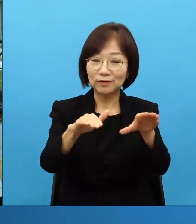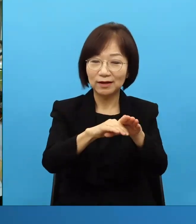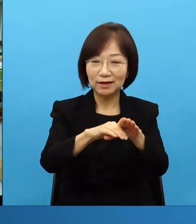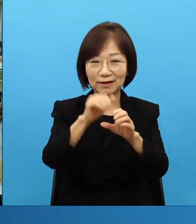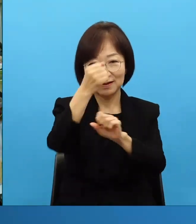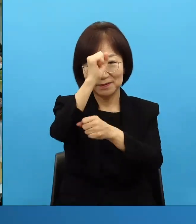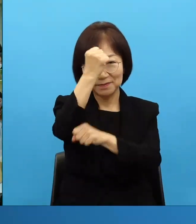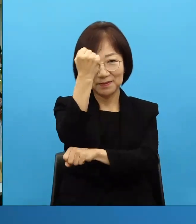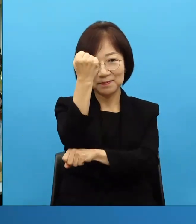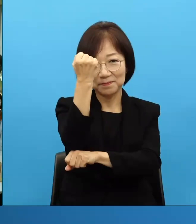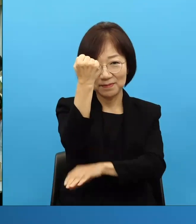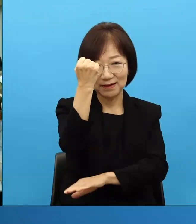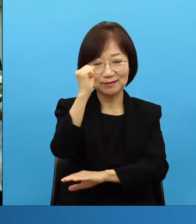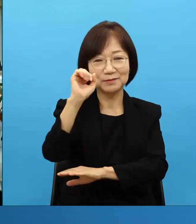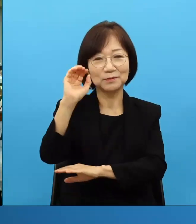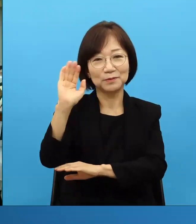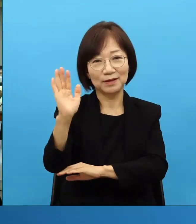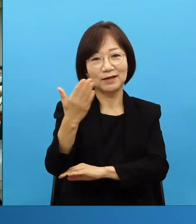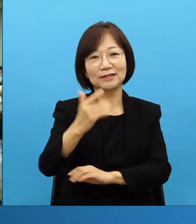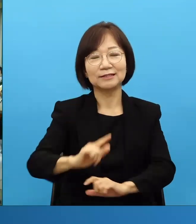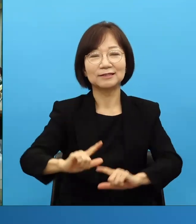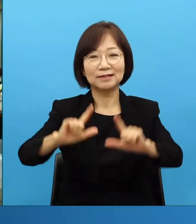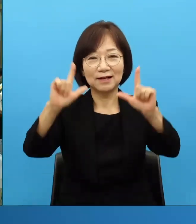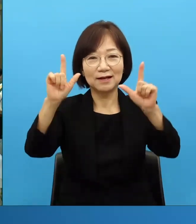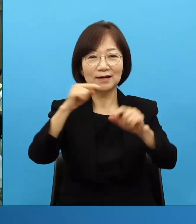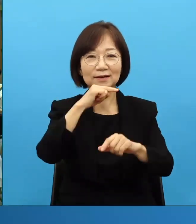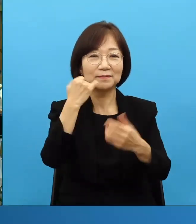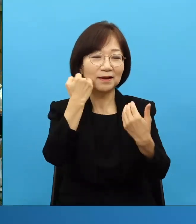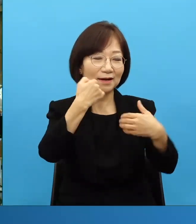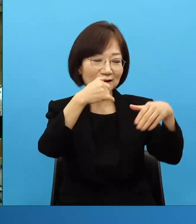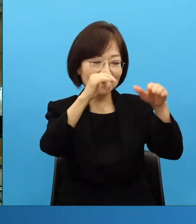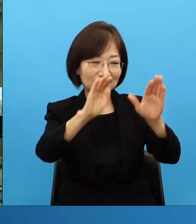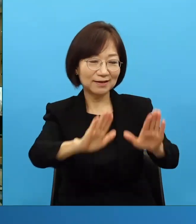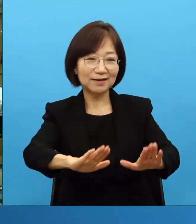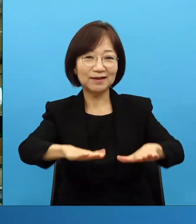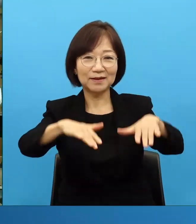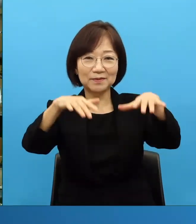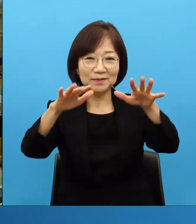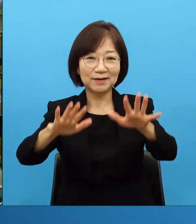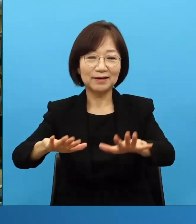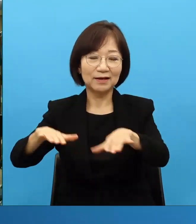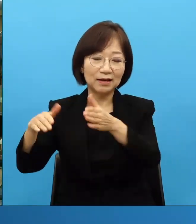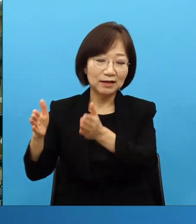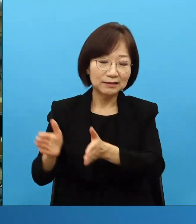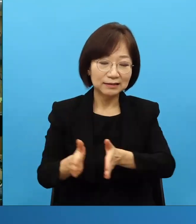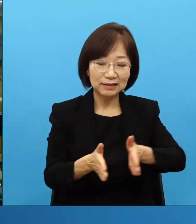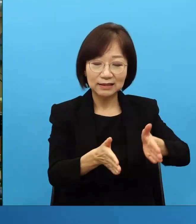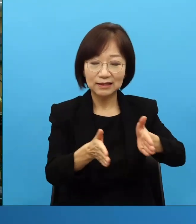이